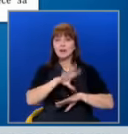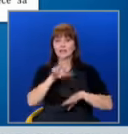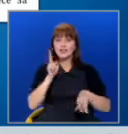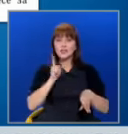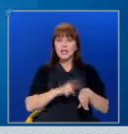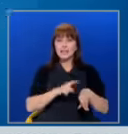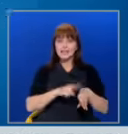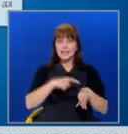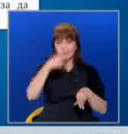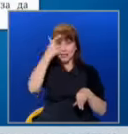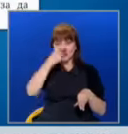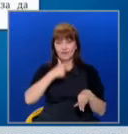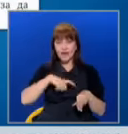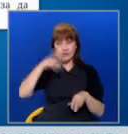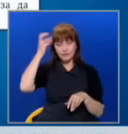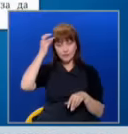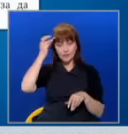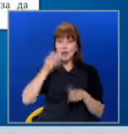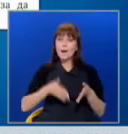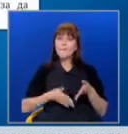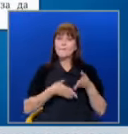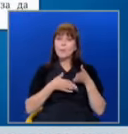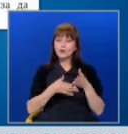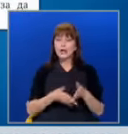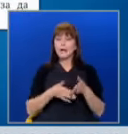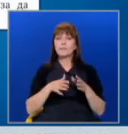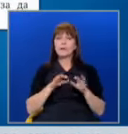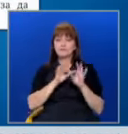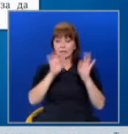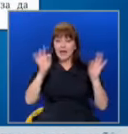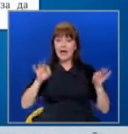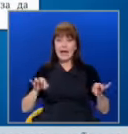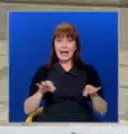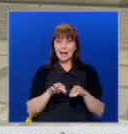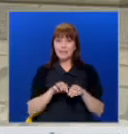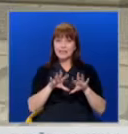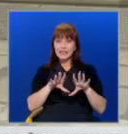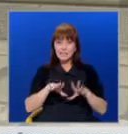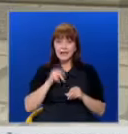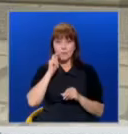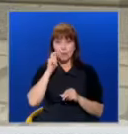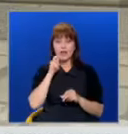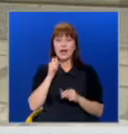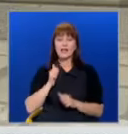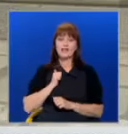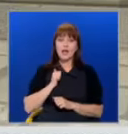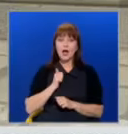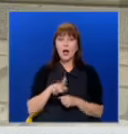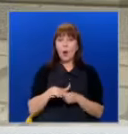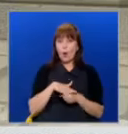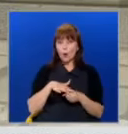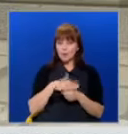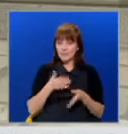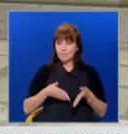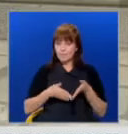нея суверенни държави. Подкрепя приемането на конкретни параметри и времева рамка за приема на Украйна в НАТО. Освен подкрепа за членството